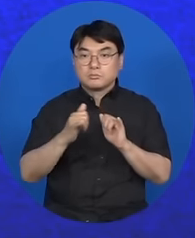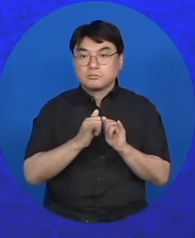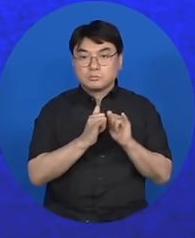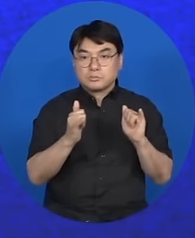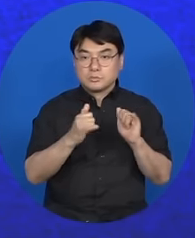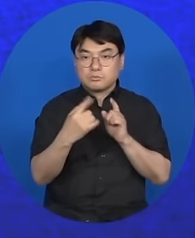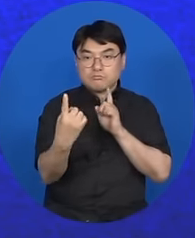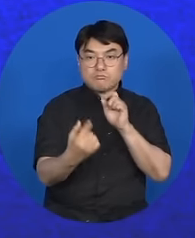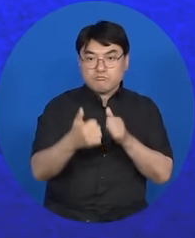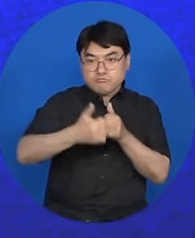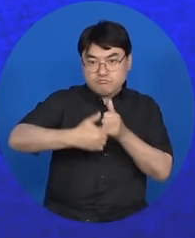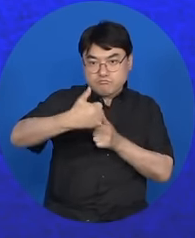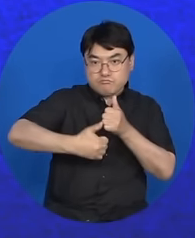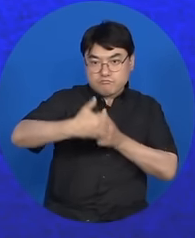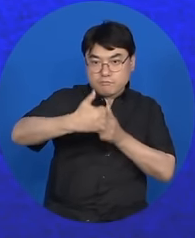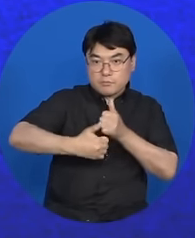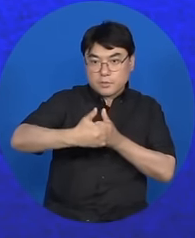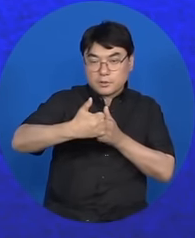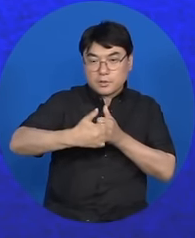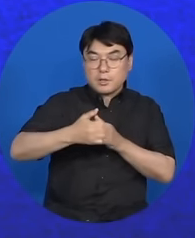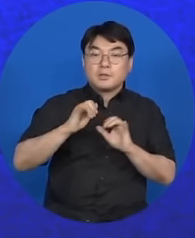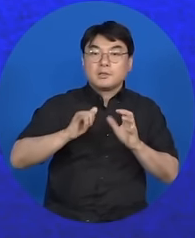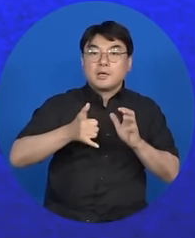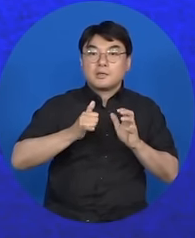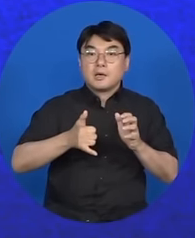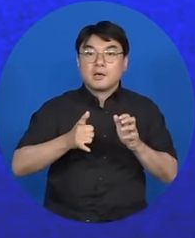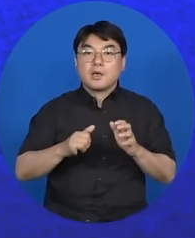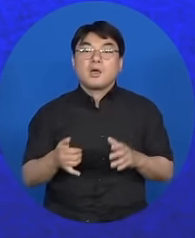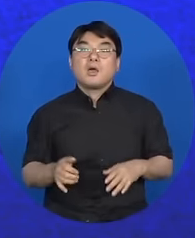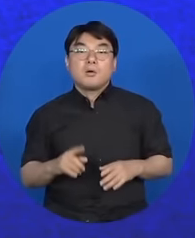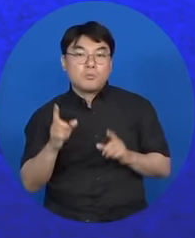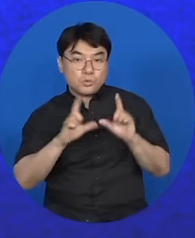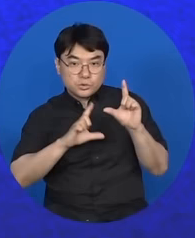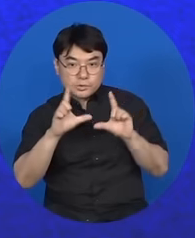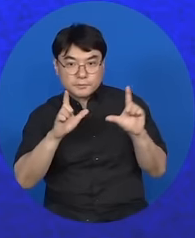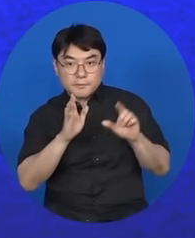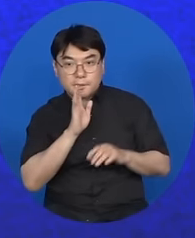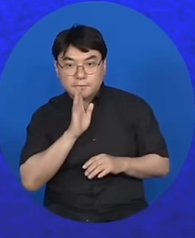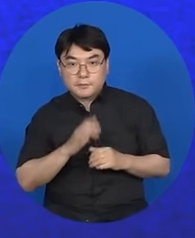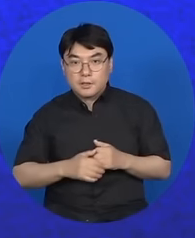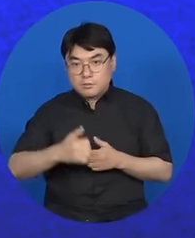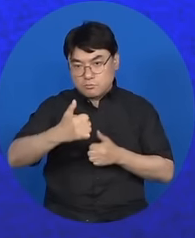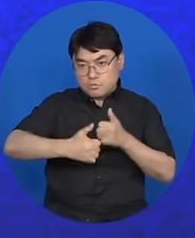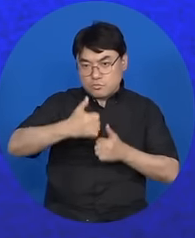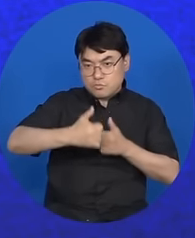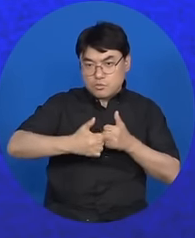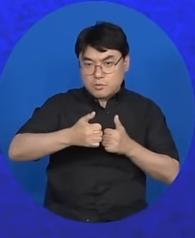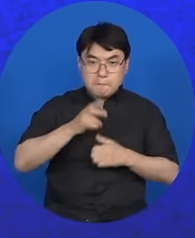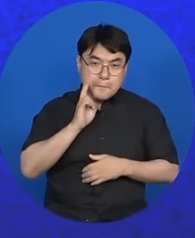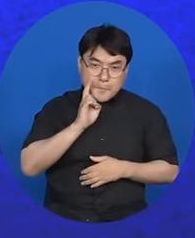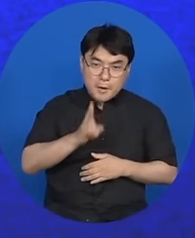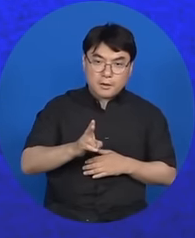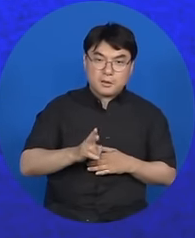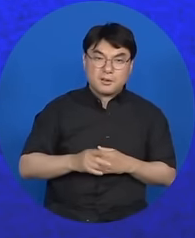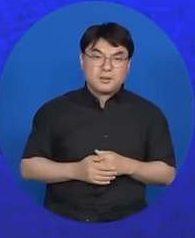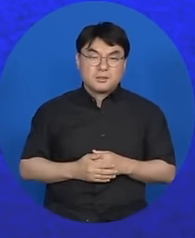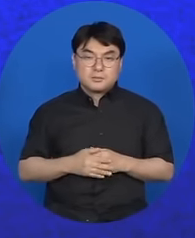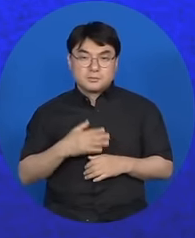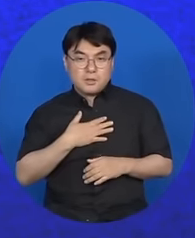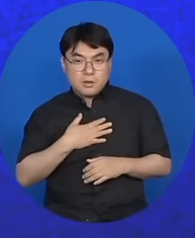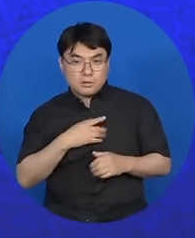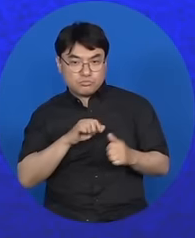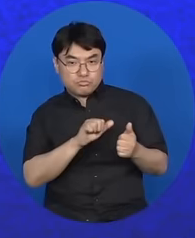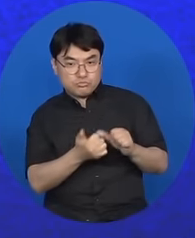오늘날 세상의 모습 아닙니까? 치열한 경쟁사회. 너와 나 살아남기 위해서 너가 죽어야 내가